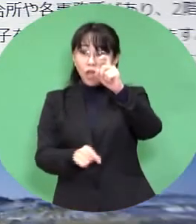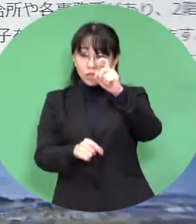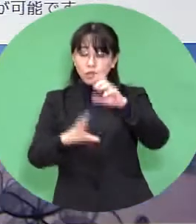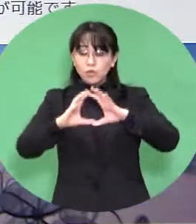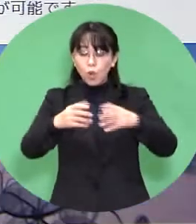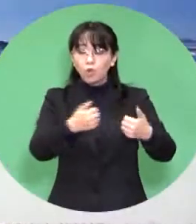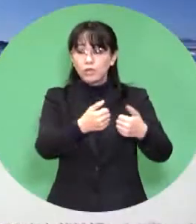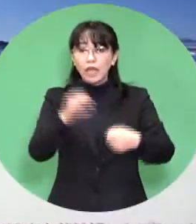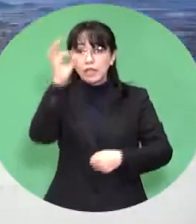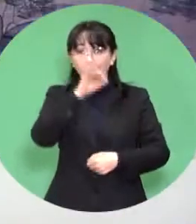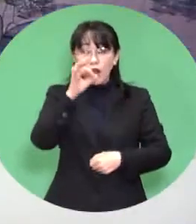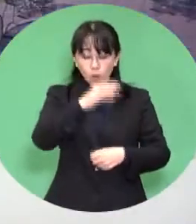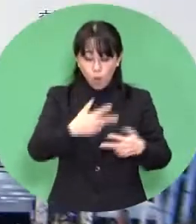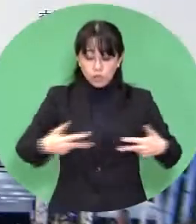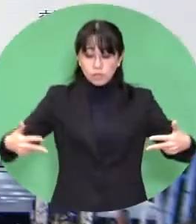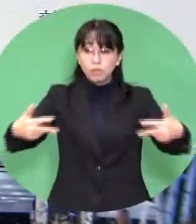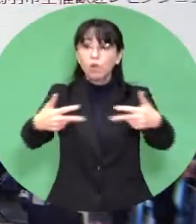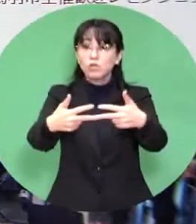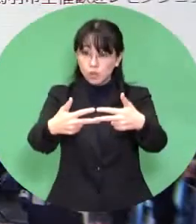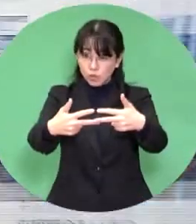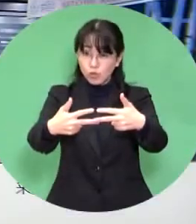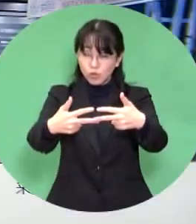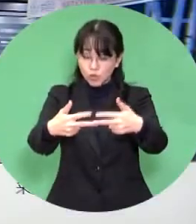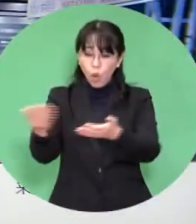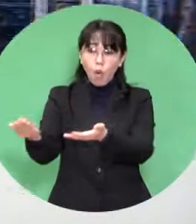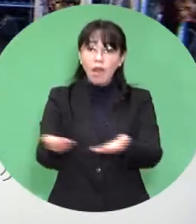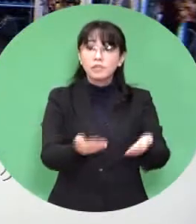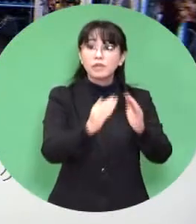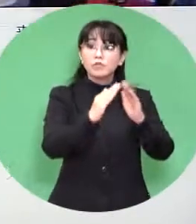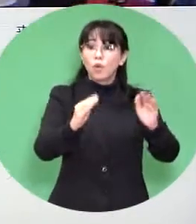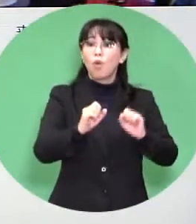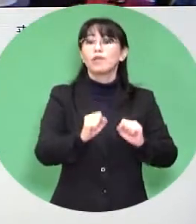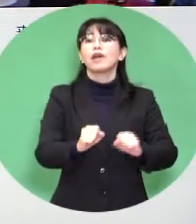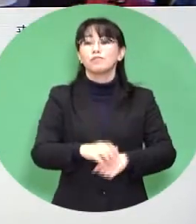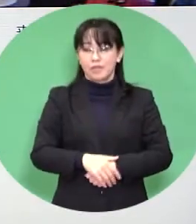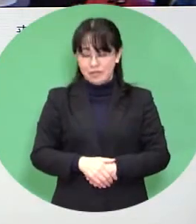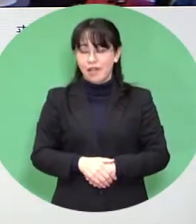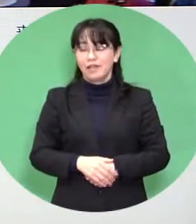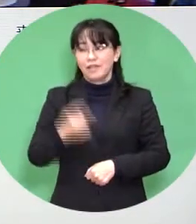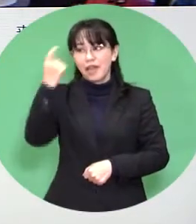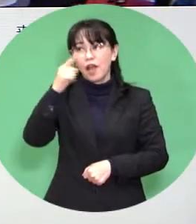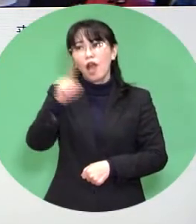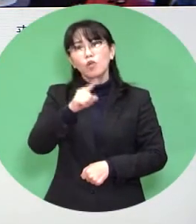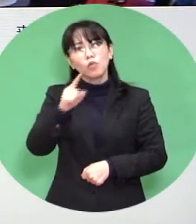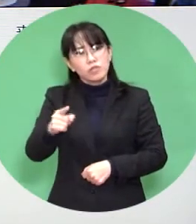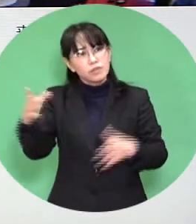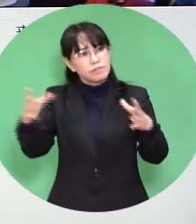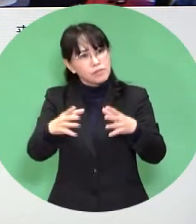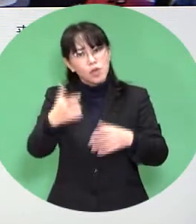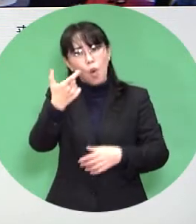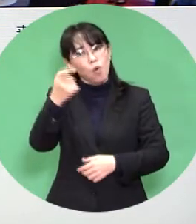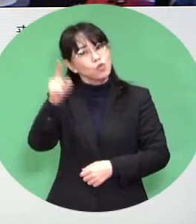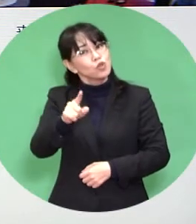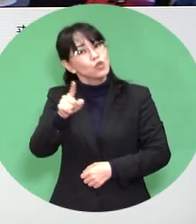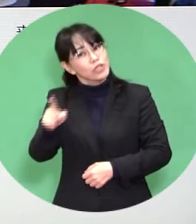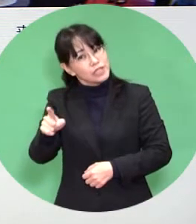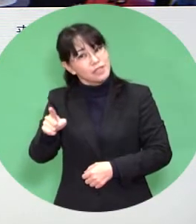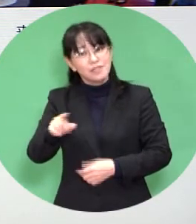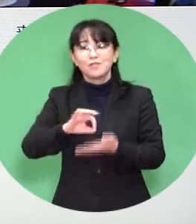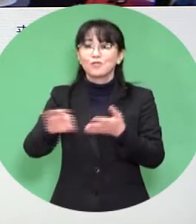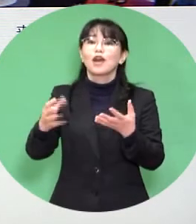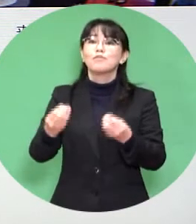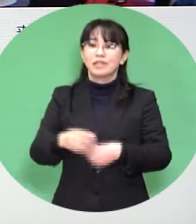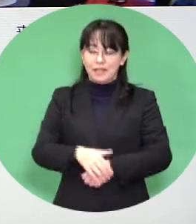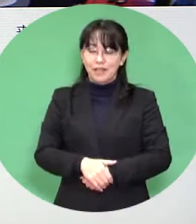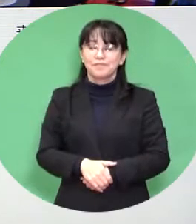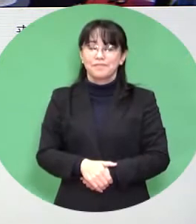際観光シンポジウムのレセプションが開催され、外国人を中心におよそ60人が施設を利用しました。